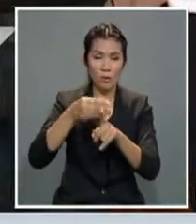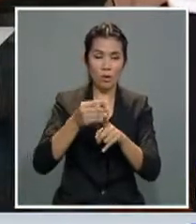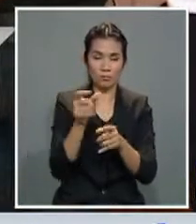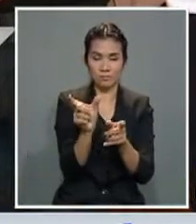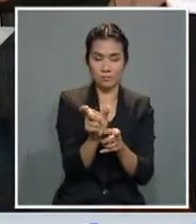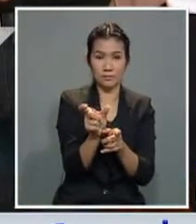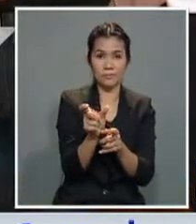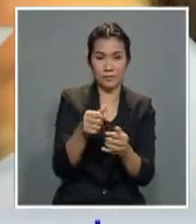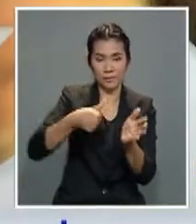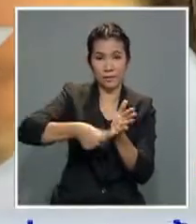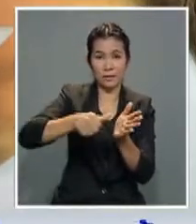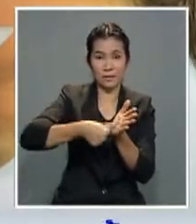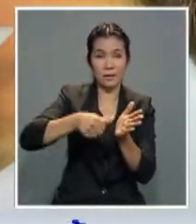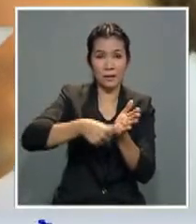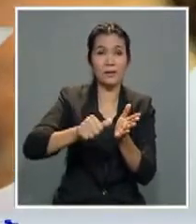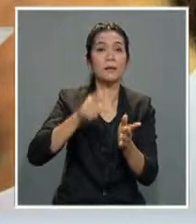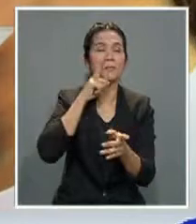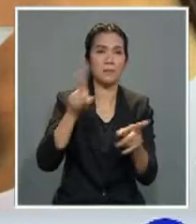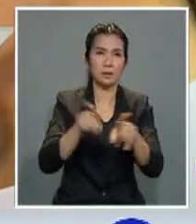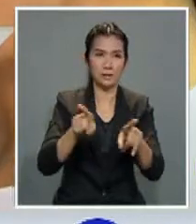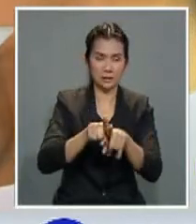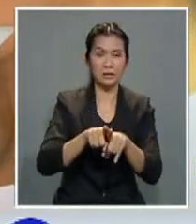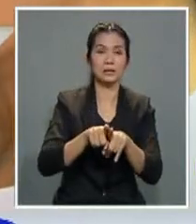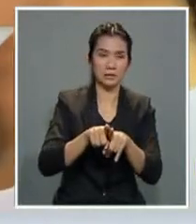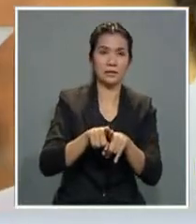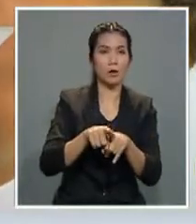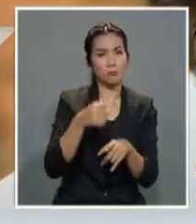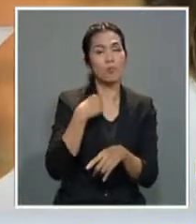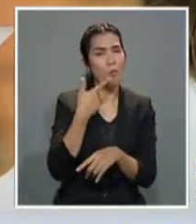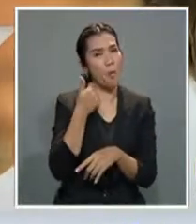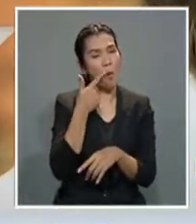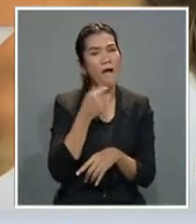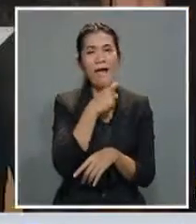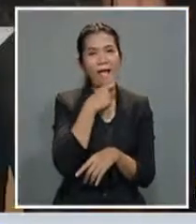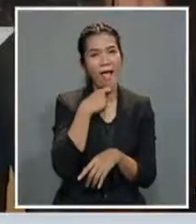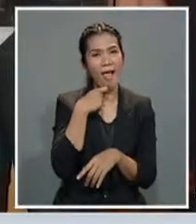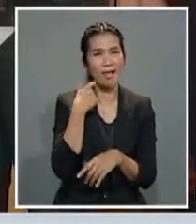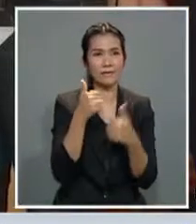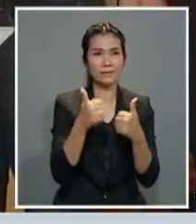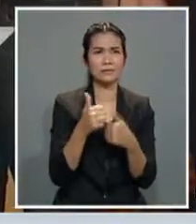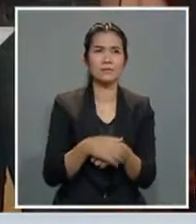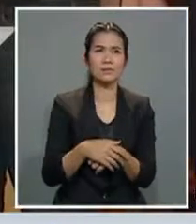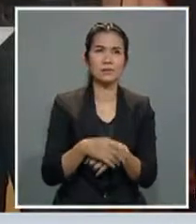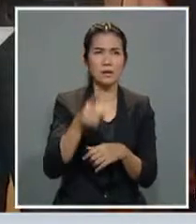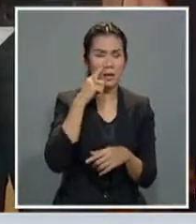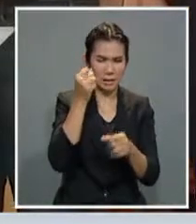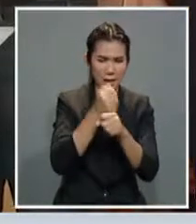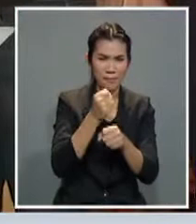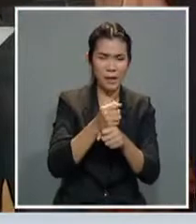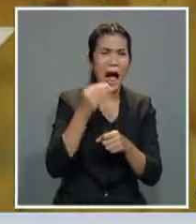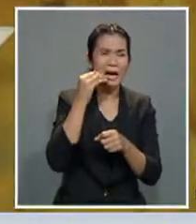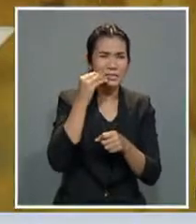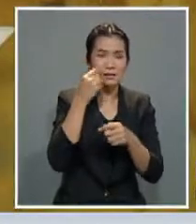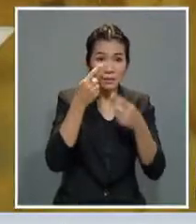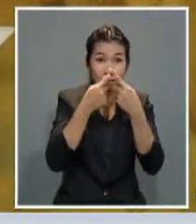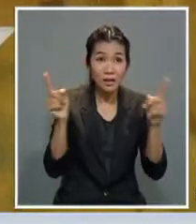ก็น้ำว้า สูตรเดียวกันใช่ไหม ค่ะ น้ำว้า อร่อยแห้งดีนะ ผู้ใหญ่ทำไมทำกล้วยฉาบหน้าตาต่